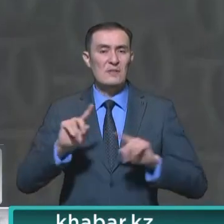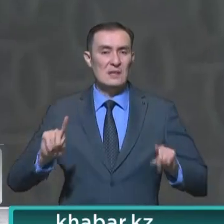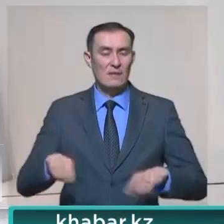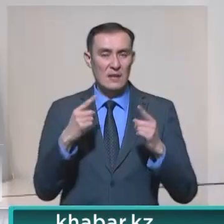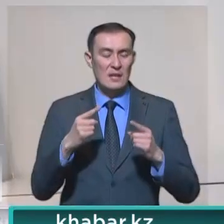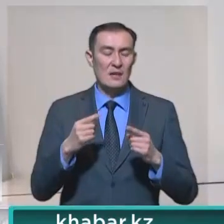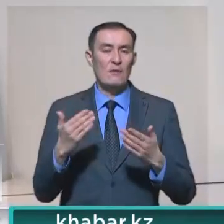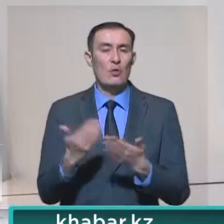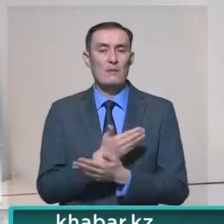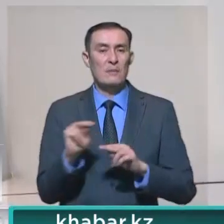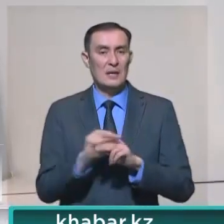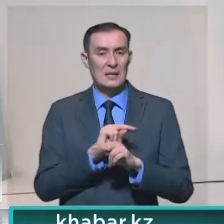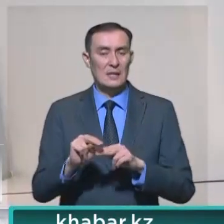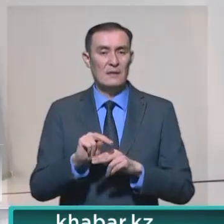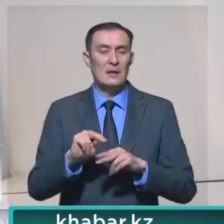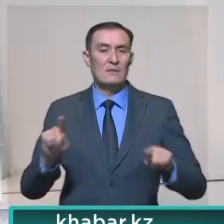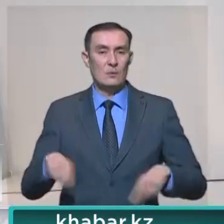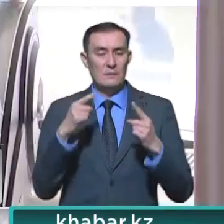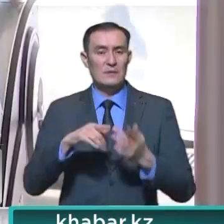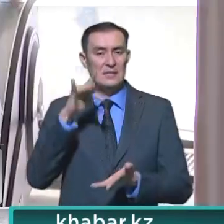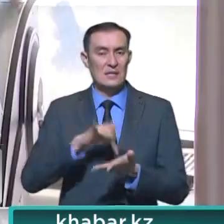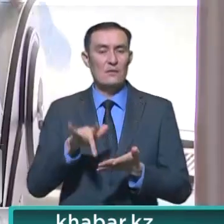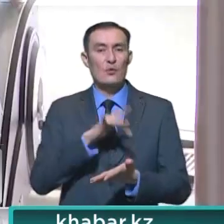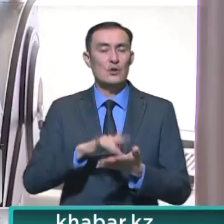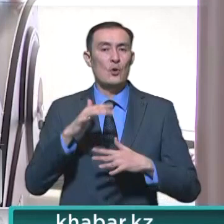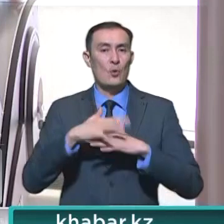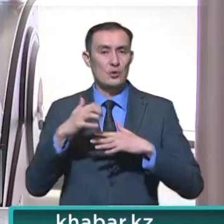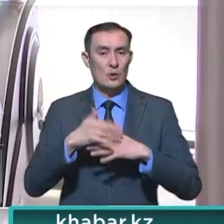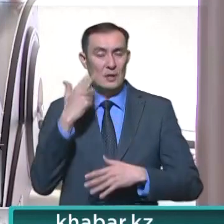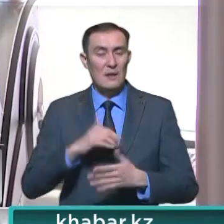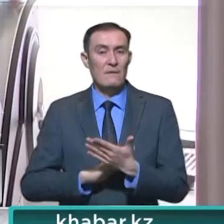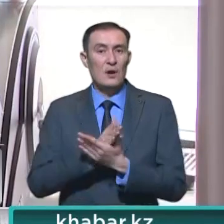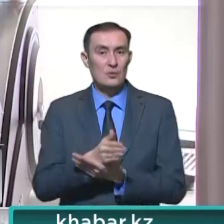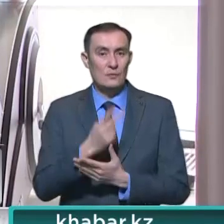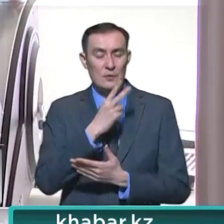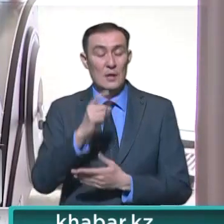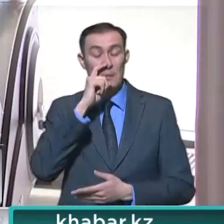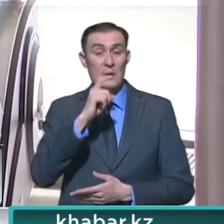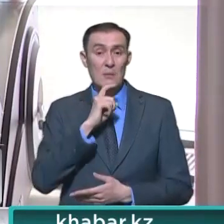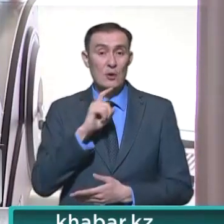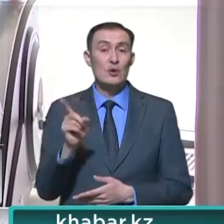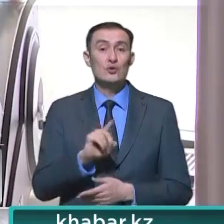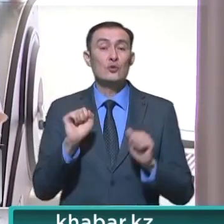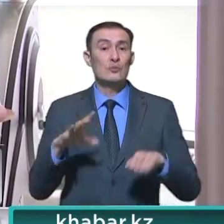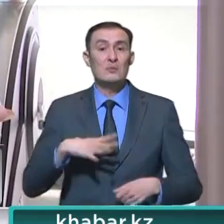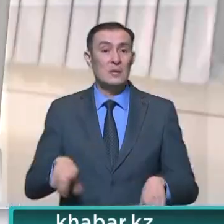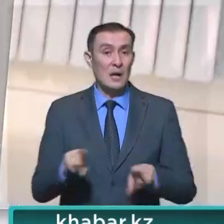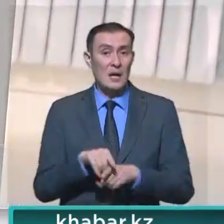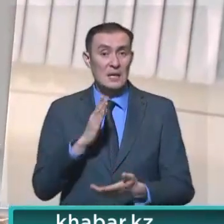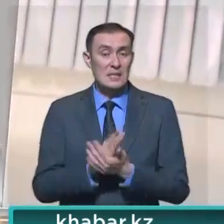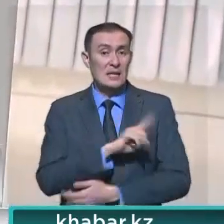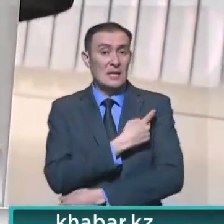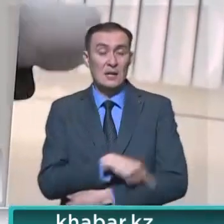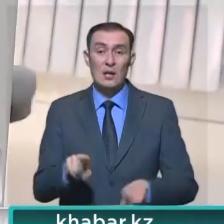восстановления в новом клинико-реабилитационном центре в Кокшетау. Вот я когда захожу сюда, мне в сознание даже не укладывается, что может быть такая клиника. Вот